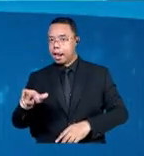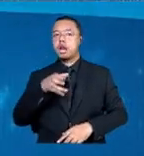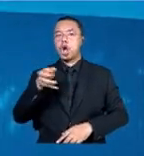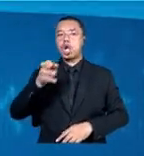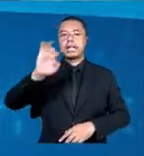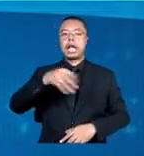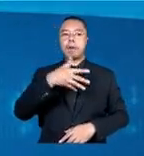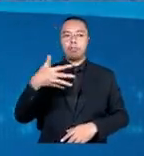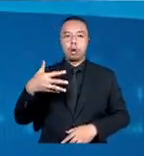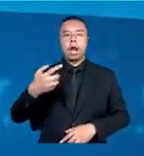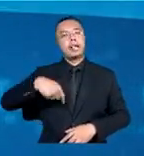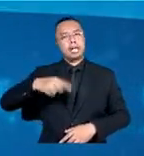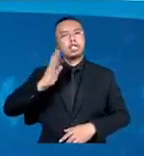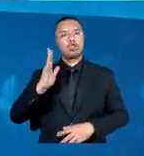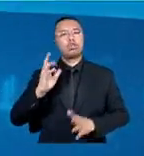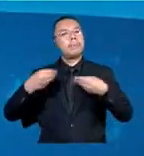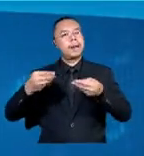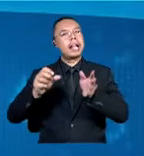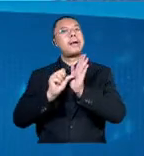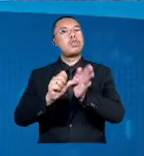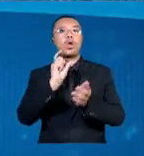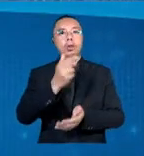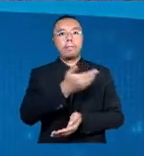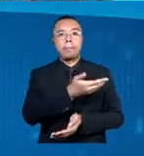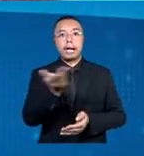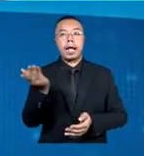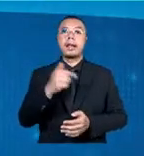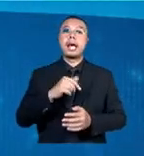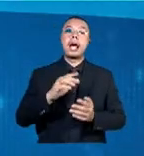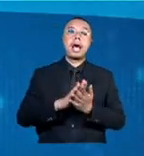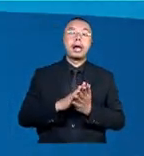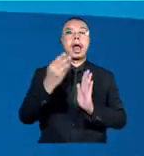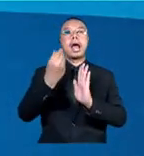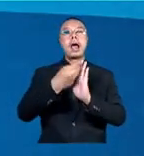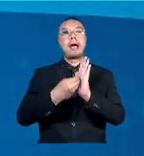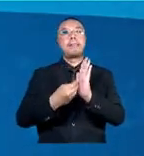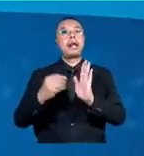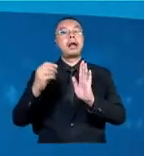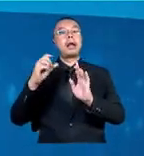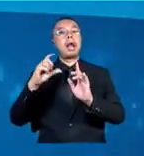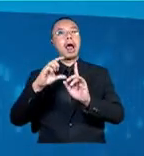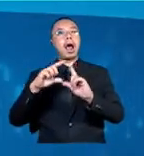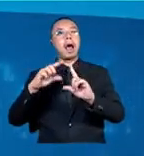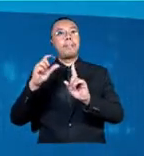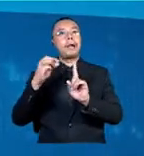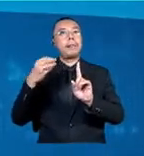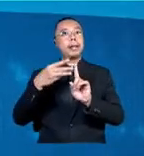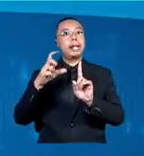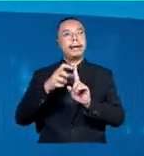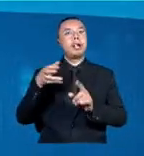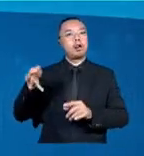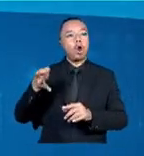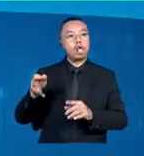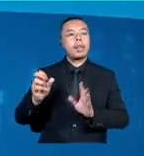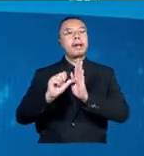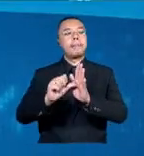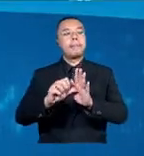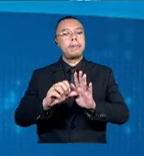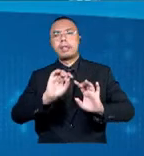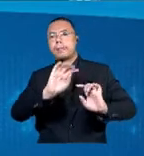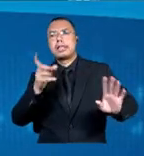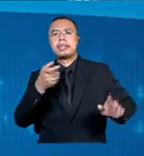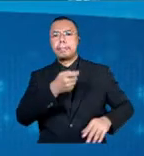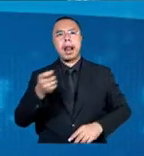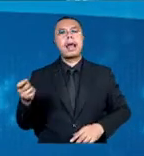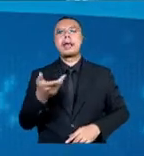juga kita memberikan bantuan kepada mereka dari APBD Kota, dan juga kita bantu mereka dengan peralatan-peralatan